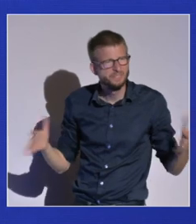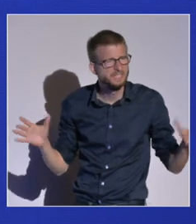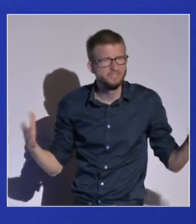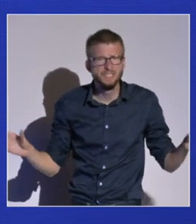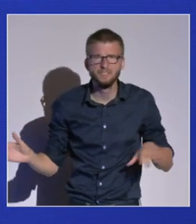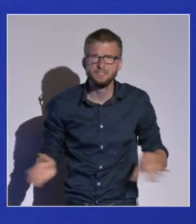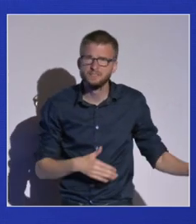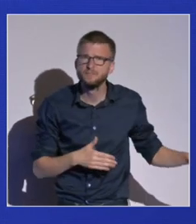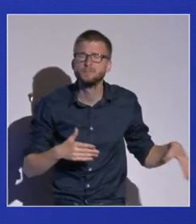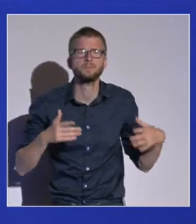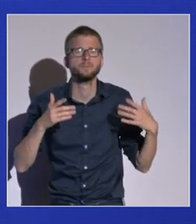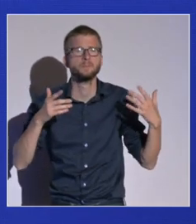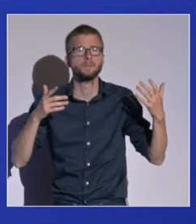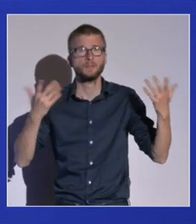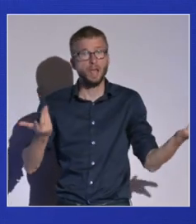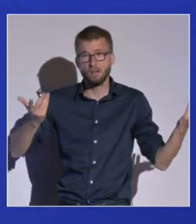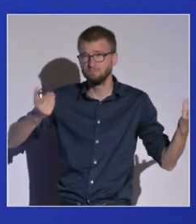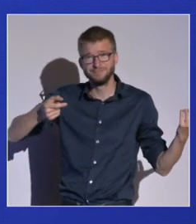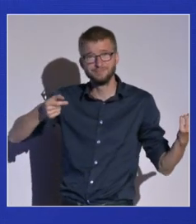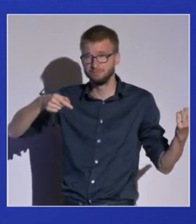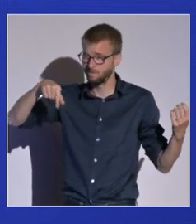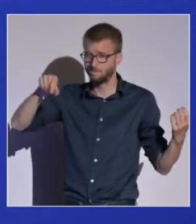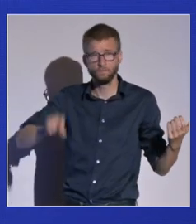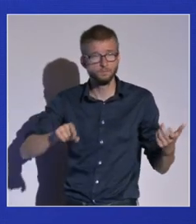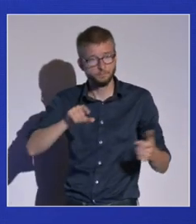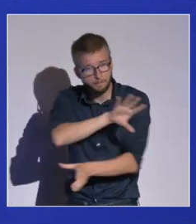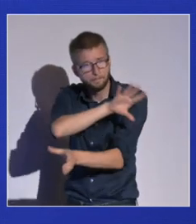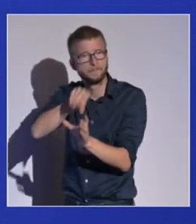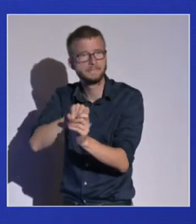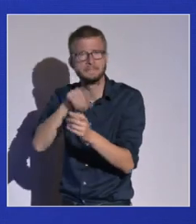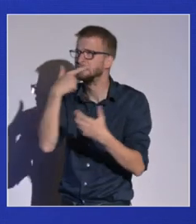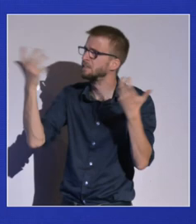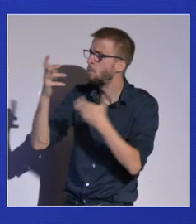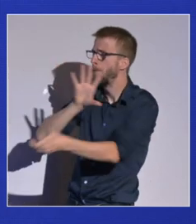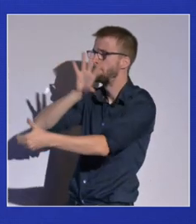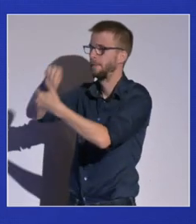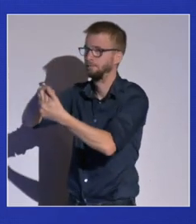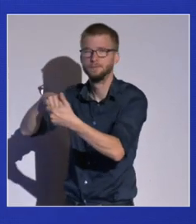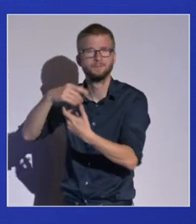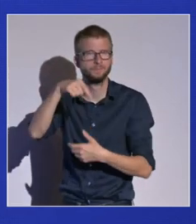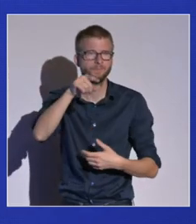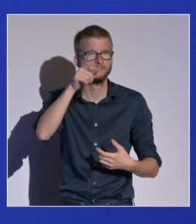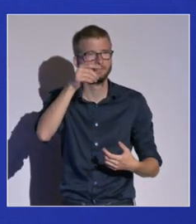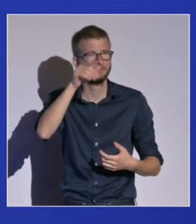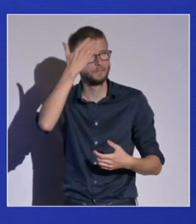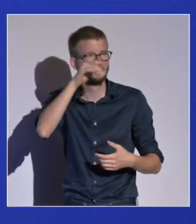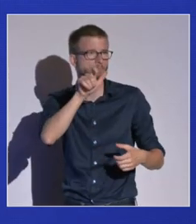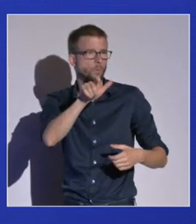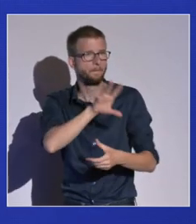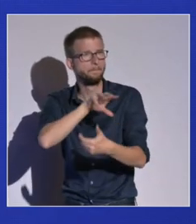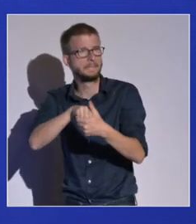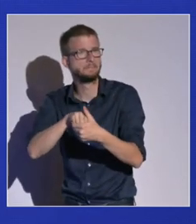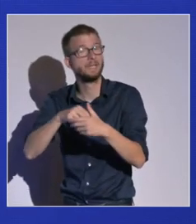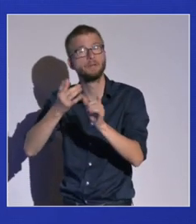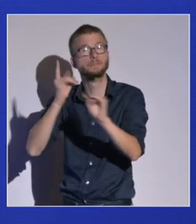une exigence de participer. C'est un mot que, comme vous savez, a eu sa fortune dans